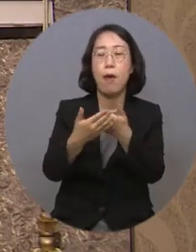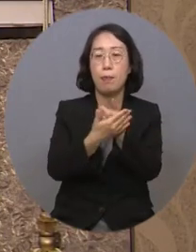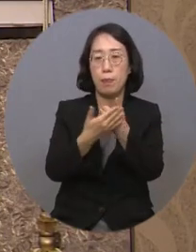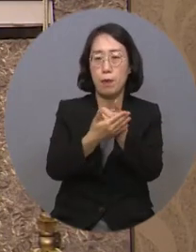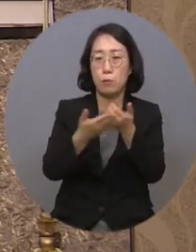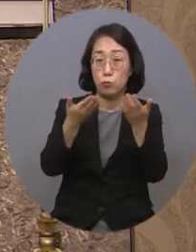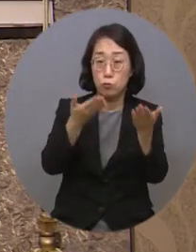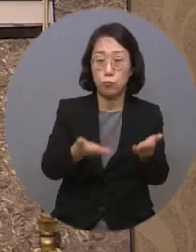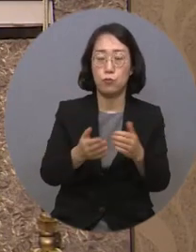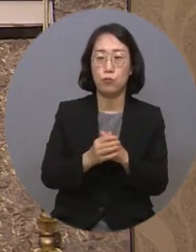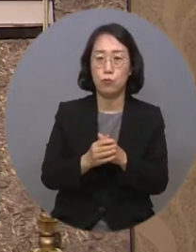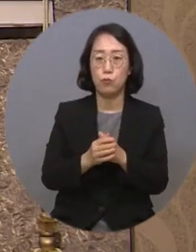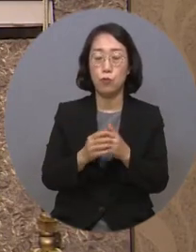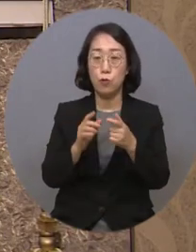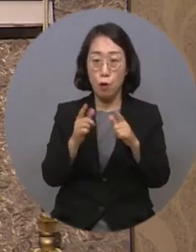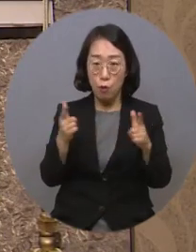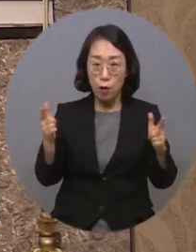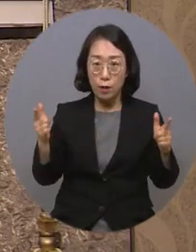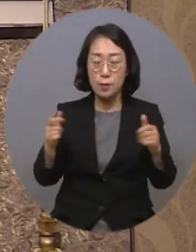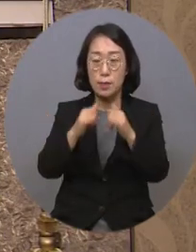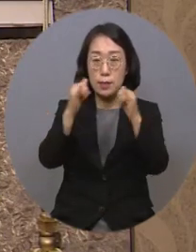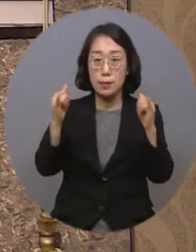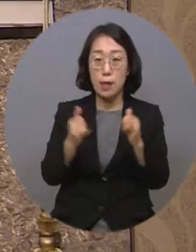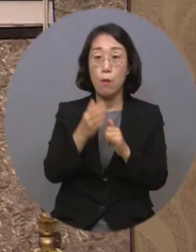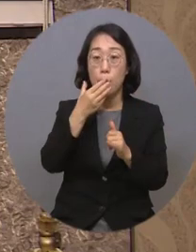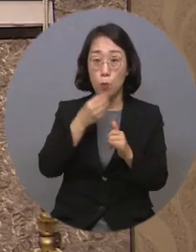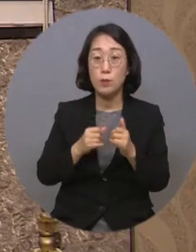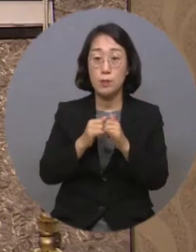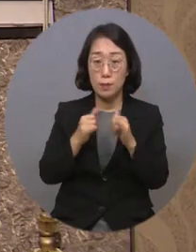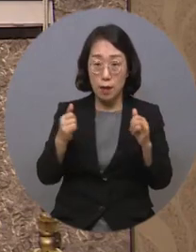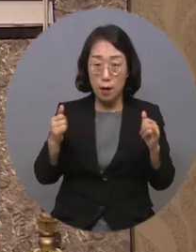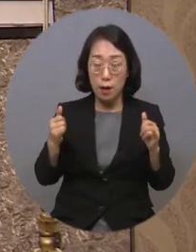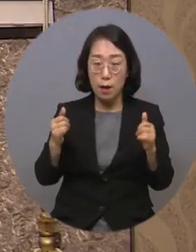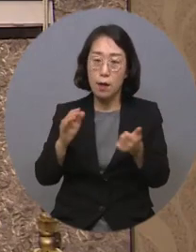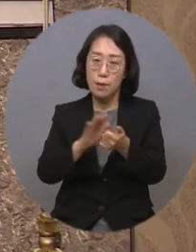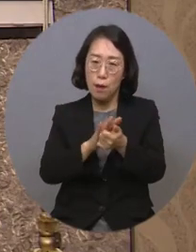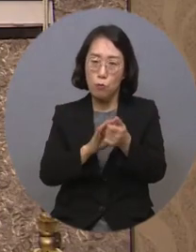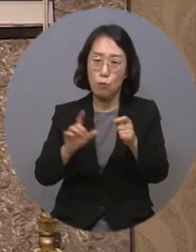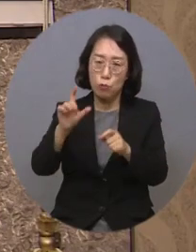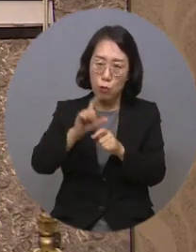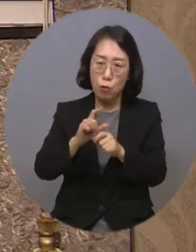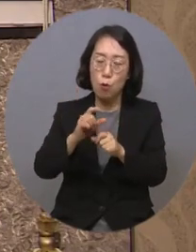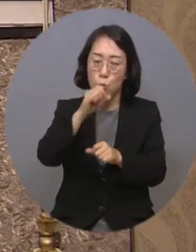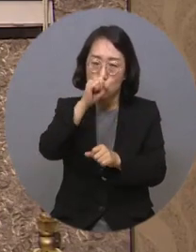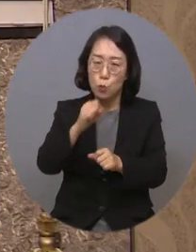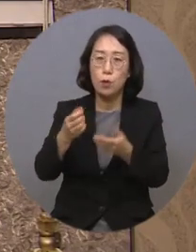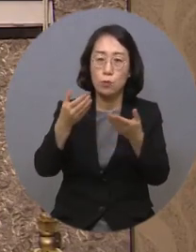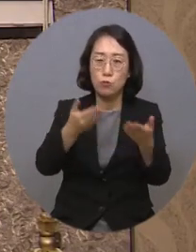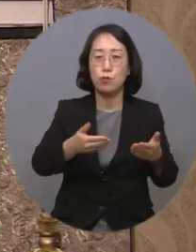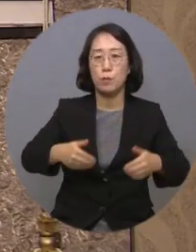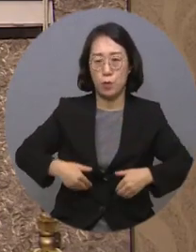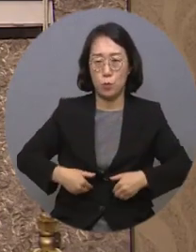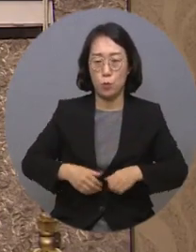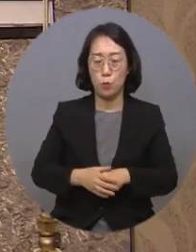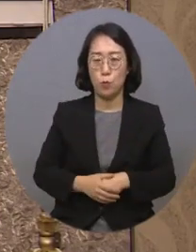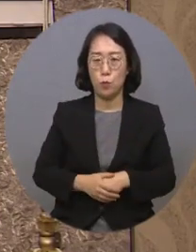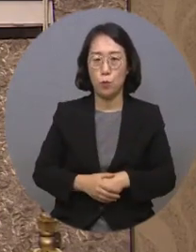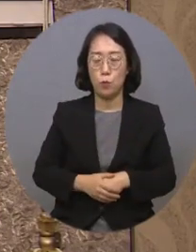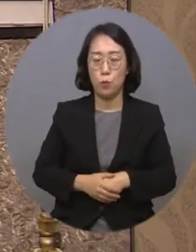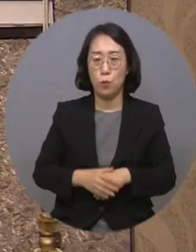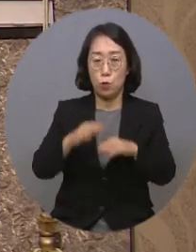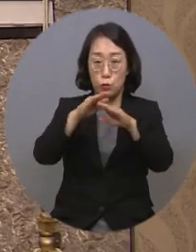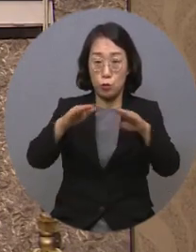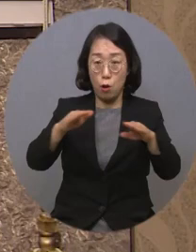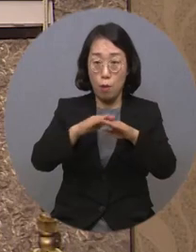그 좀 사회복지사들의 처우를 개선해야 되는 이런 상황에 있는 거죠. 그래서 전남도 이제 상당히